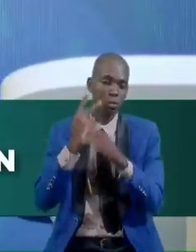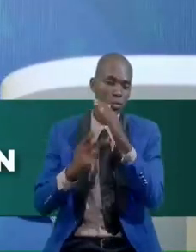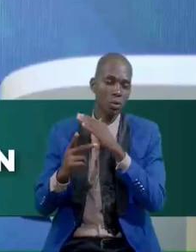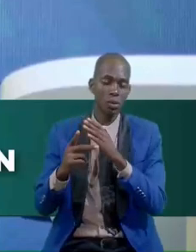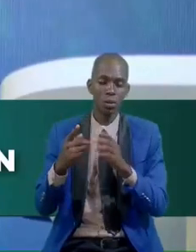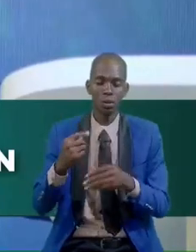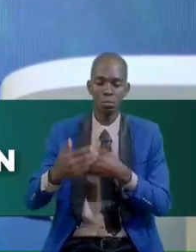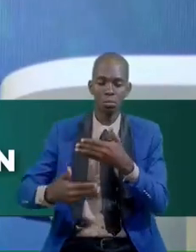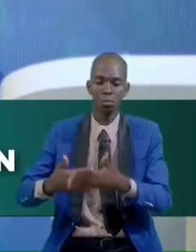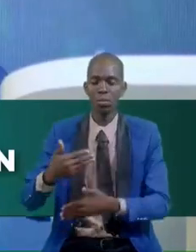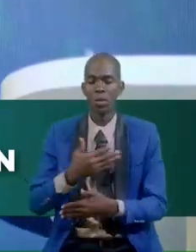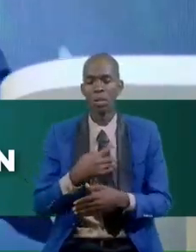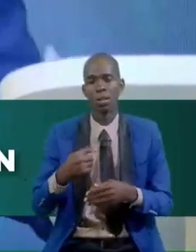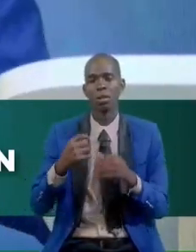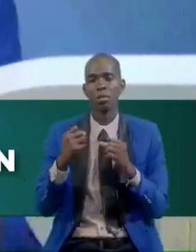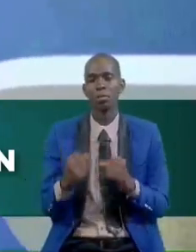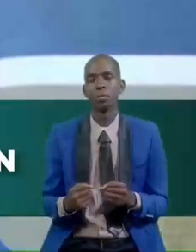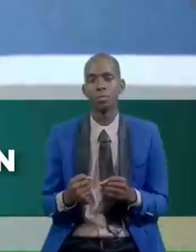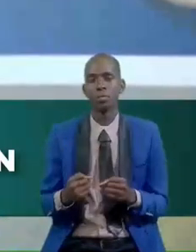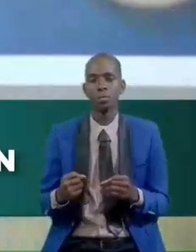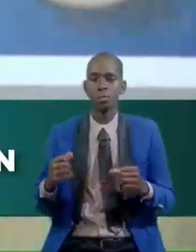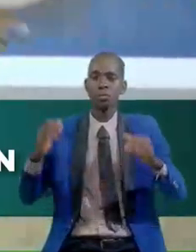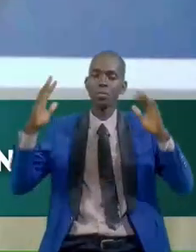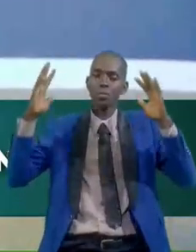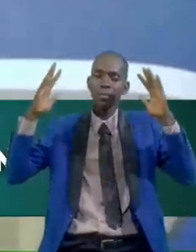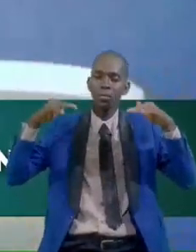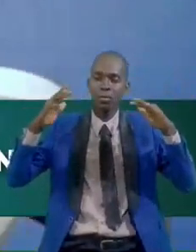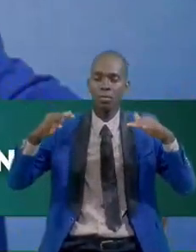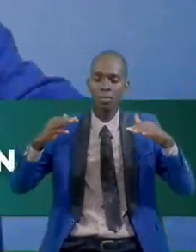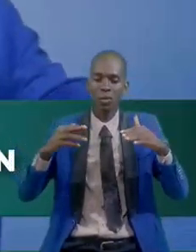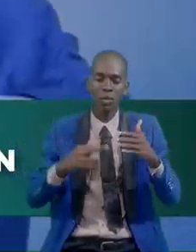processus, la puissance, la pluie